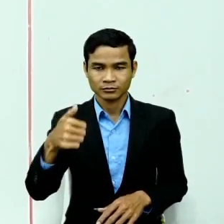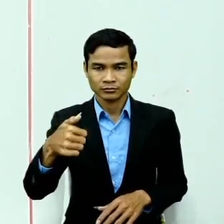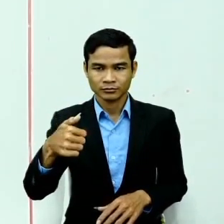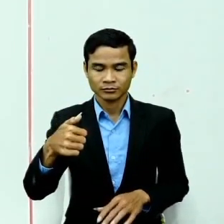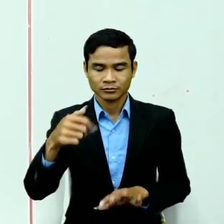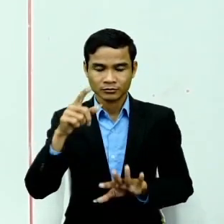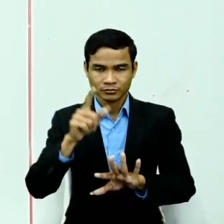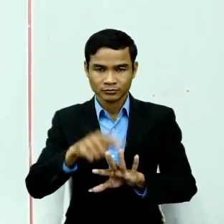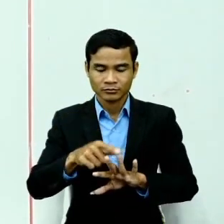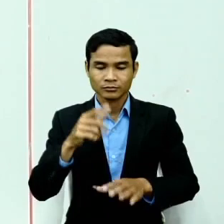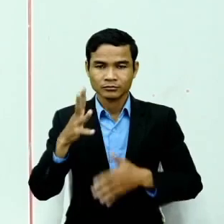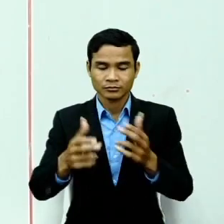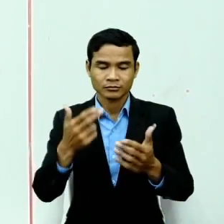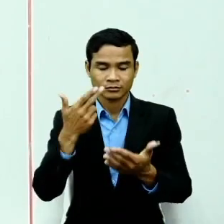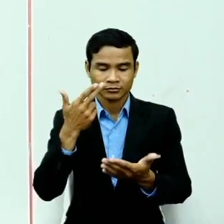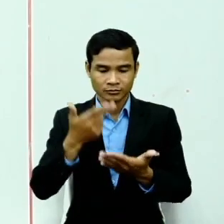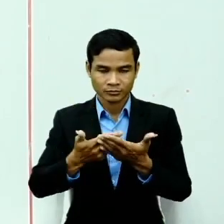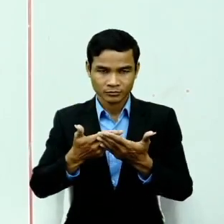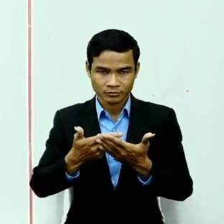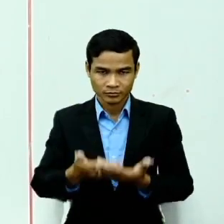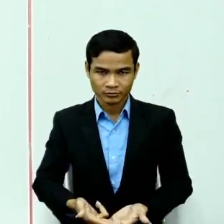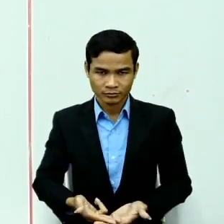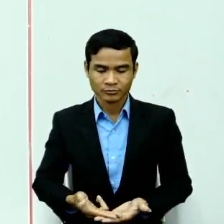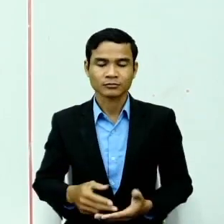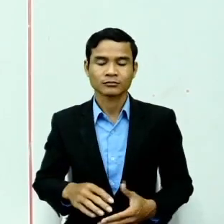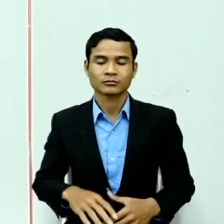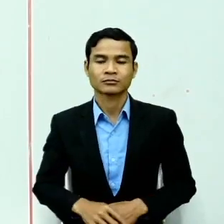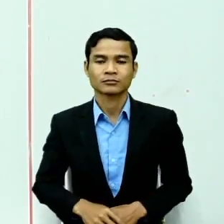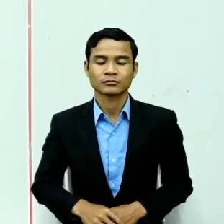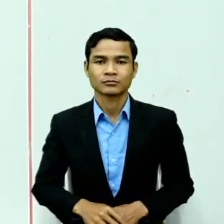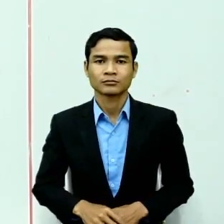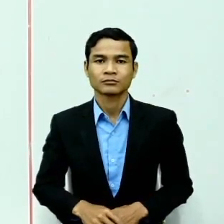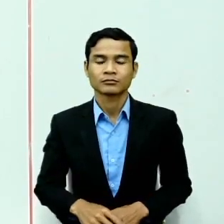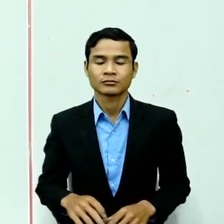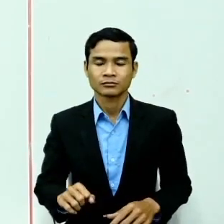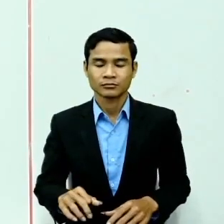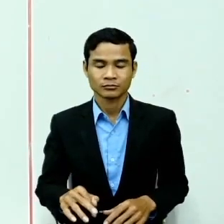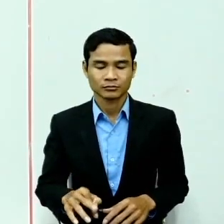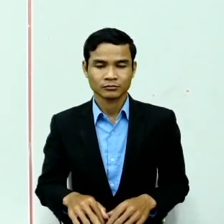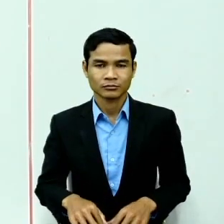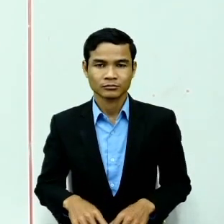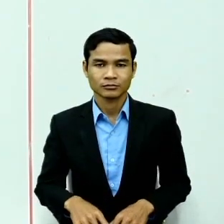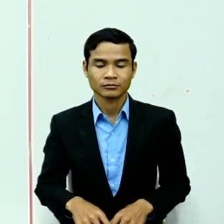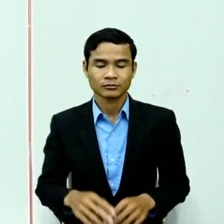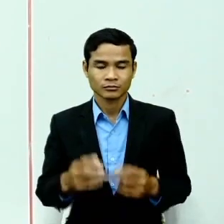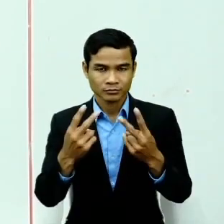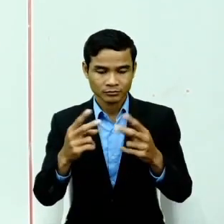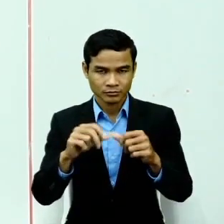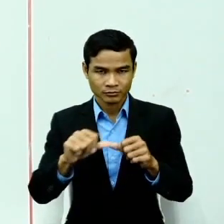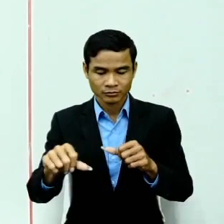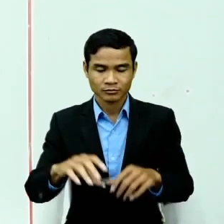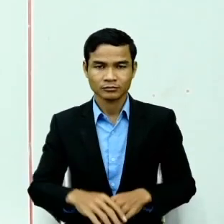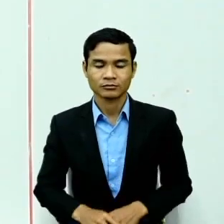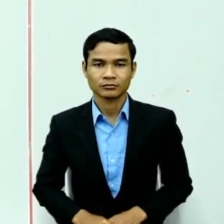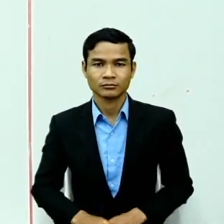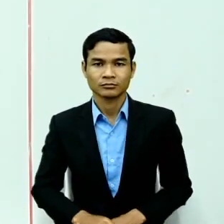tọ muối ngồn tôm ngồn chà bàn tọ tiếp con